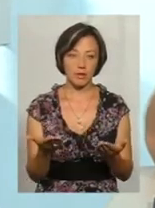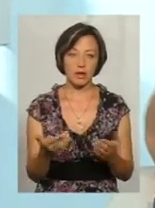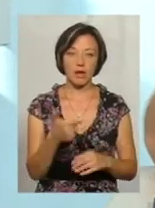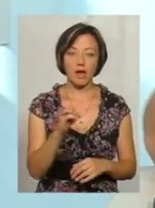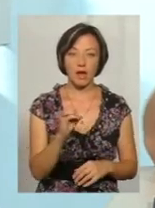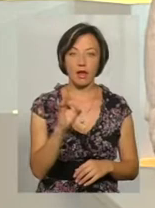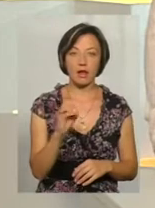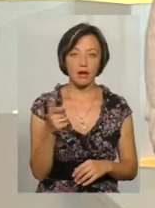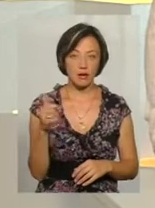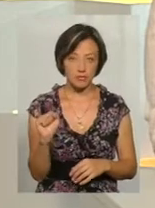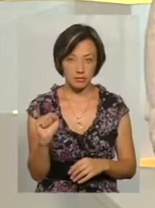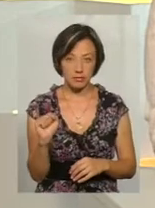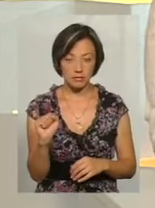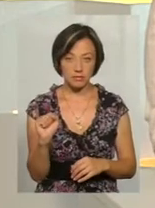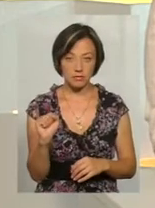Герегу,